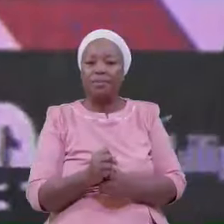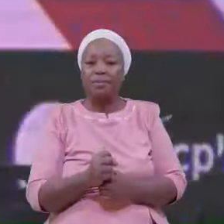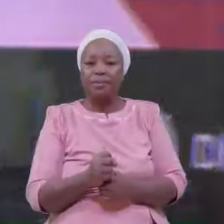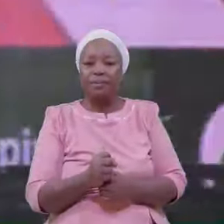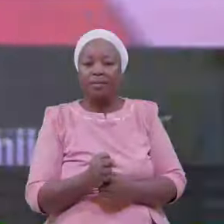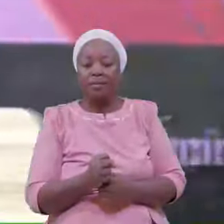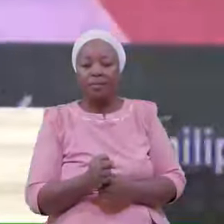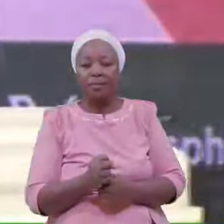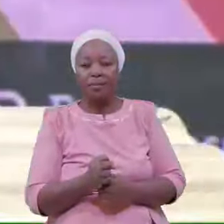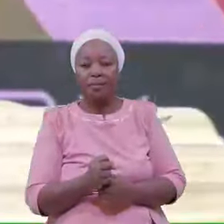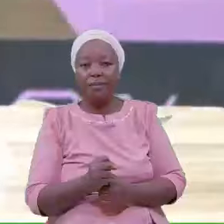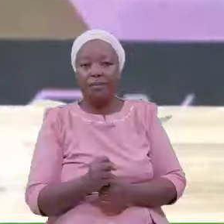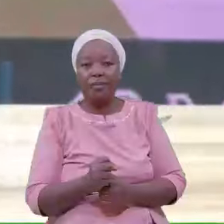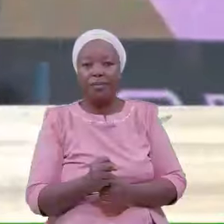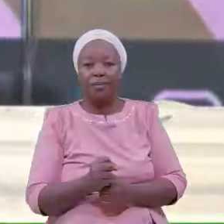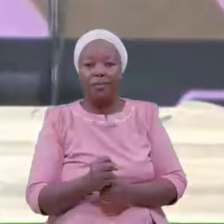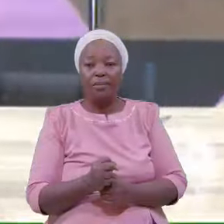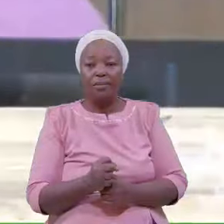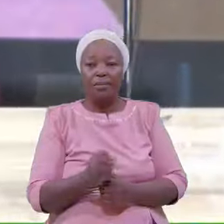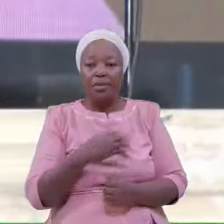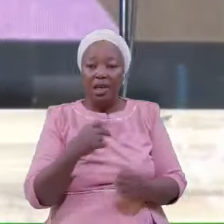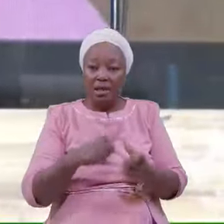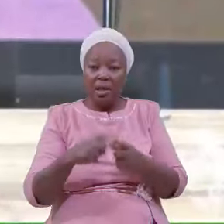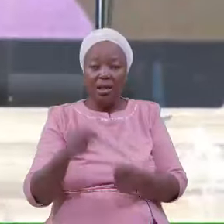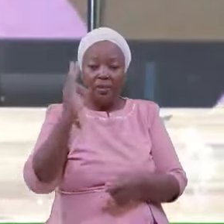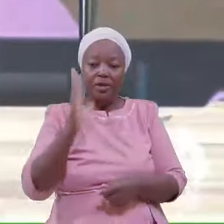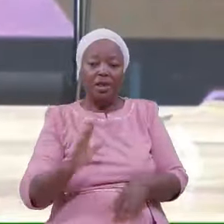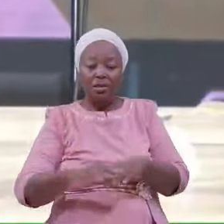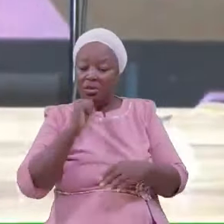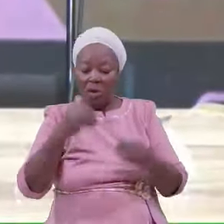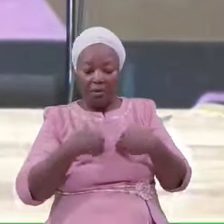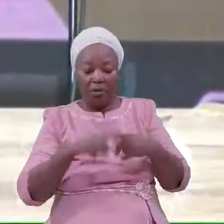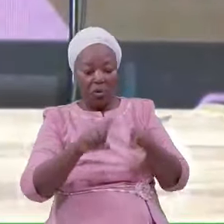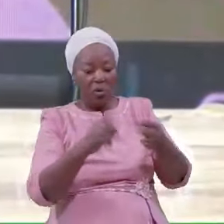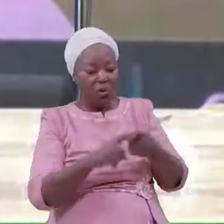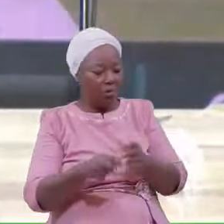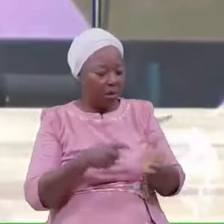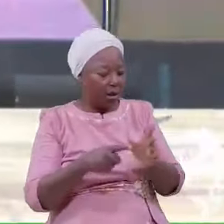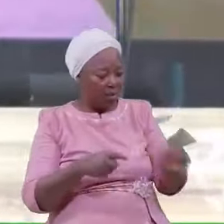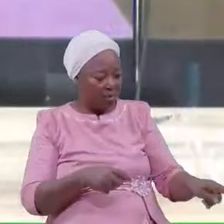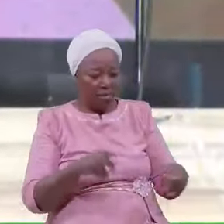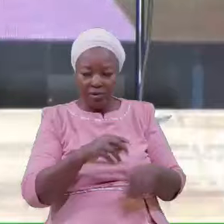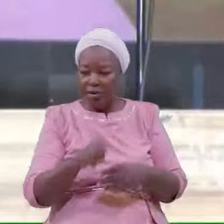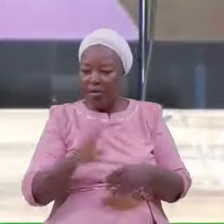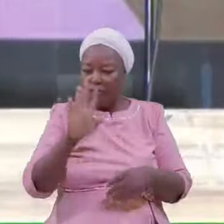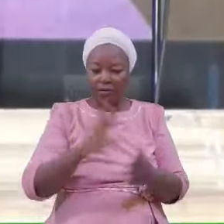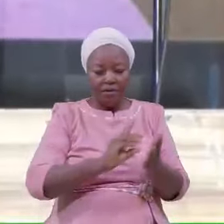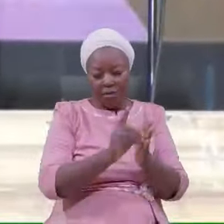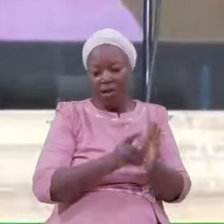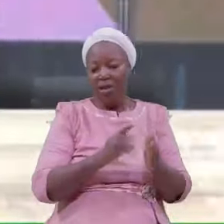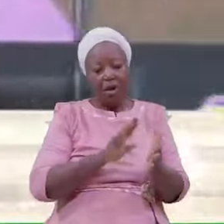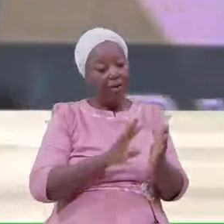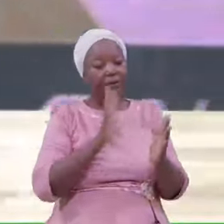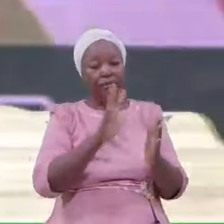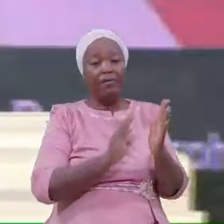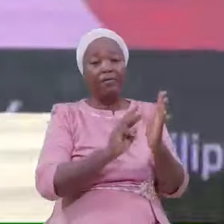ng lalapit sa Kanya. And the preacher doesn't have to go to this, spend 5 minutes and explain and pray and